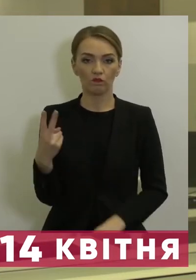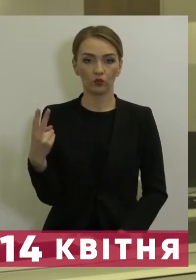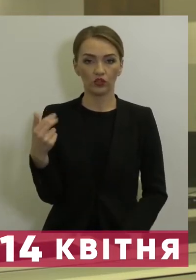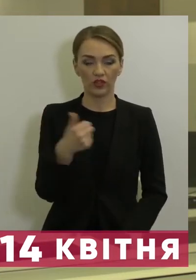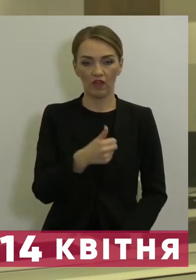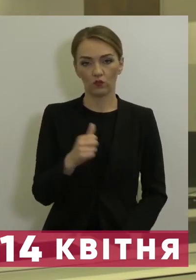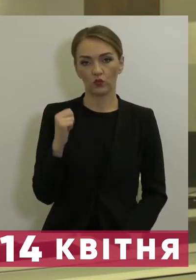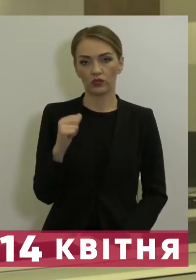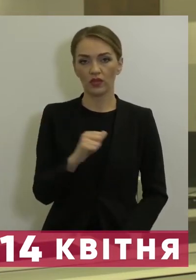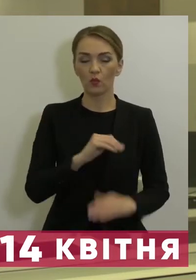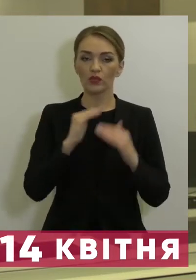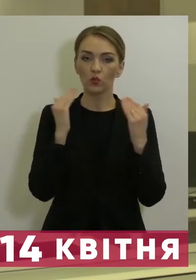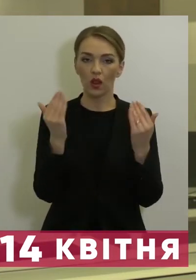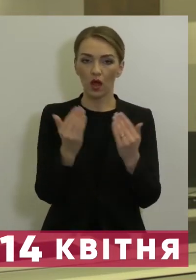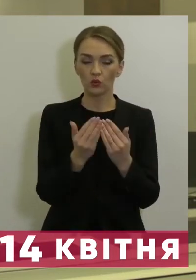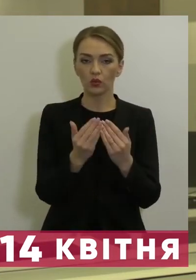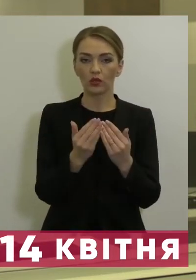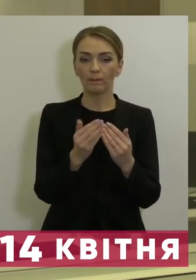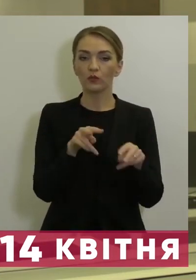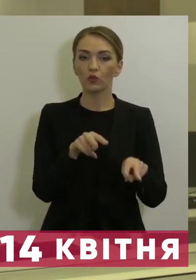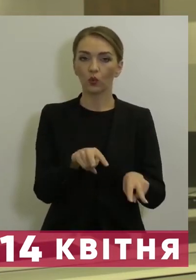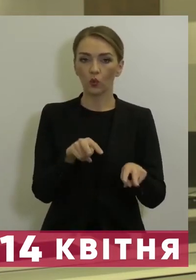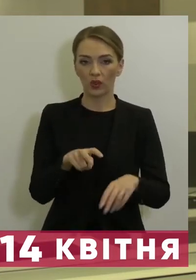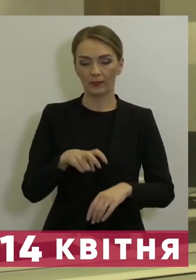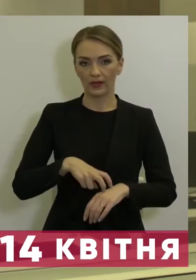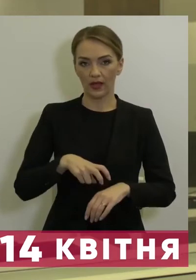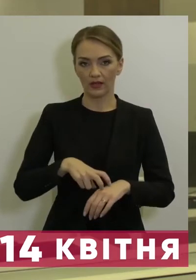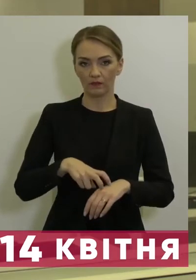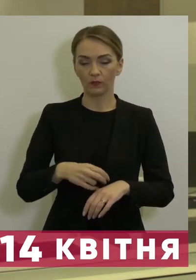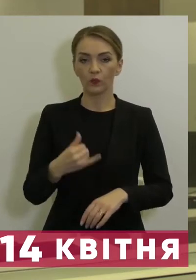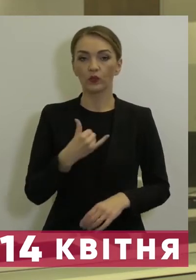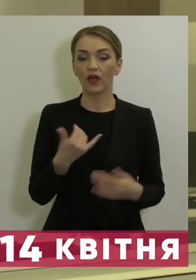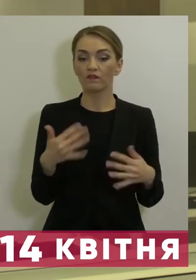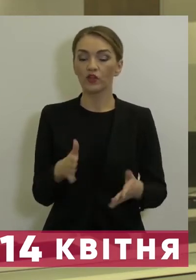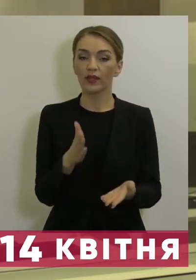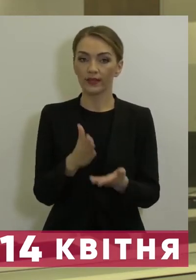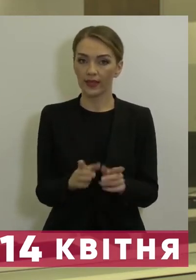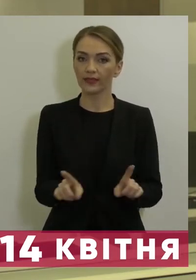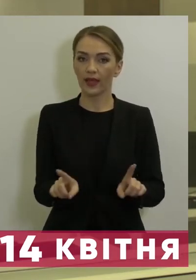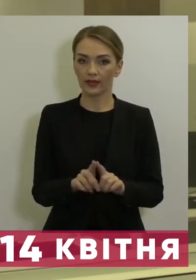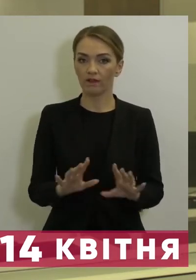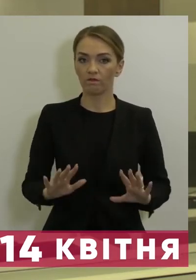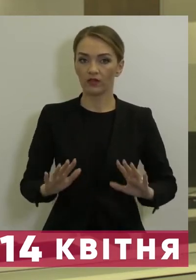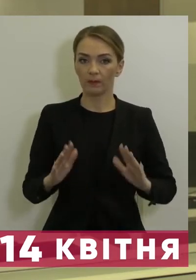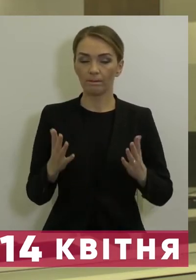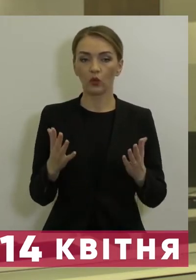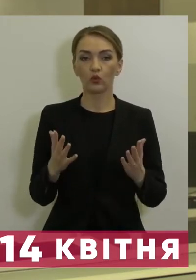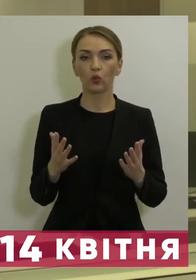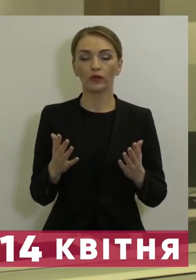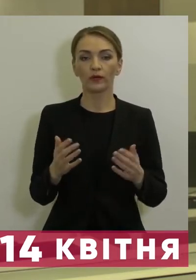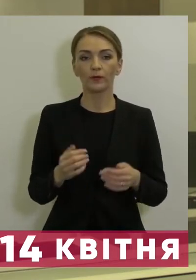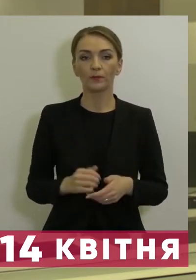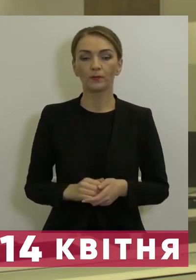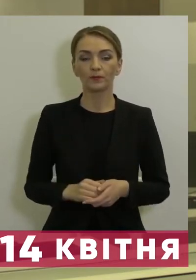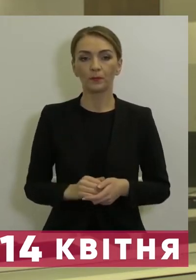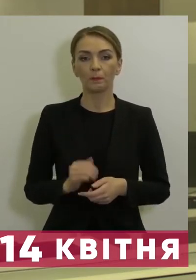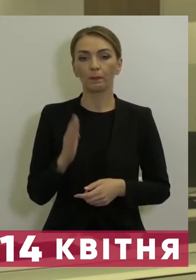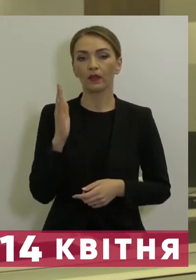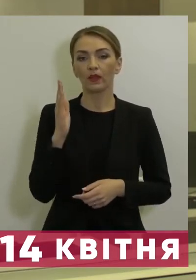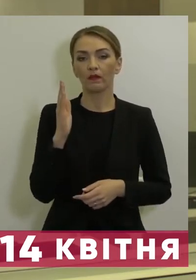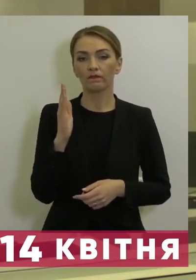двотижневу самоізоляцію під контролем лікарів. У нас вже є такий випадок